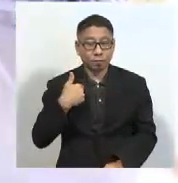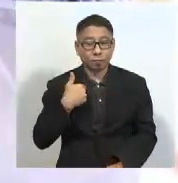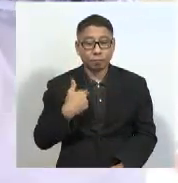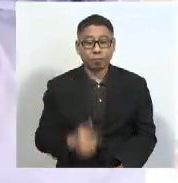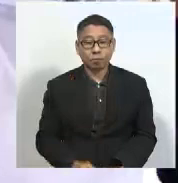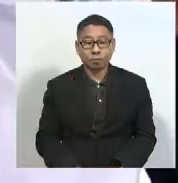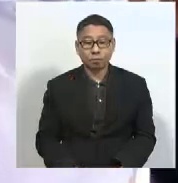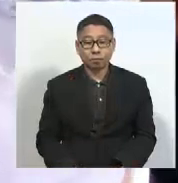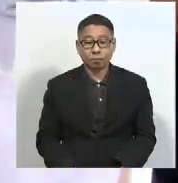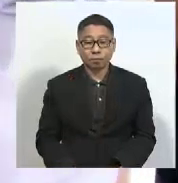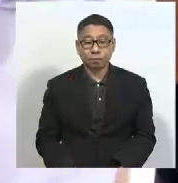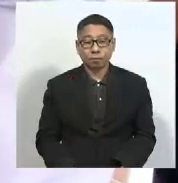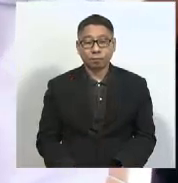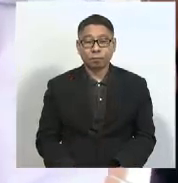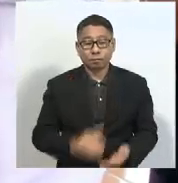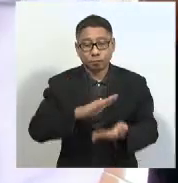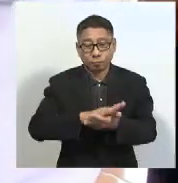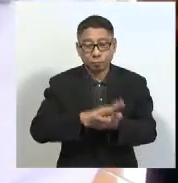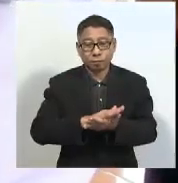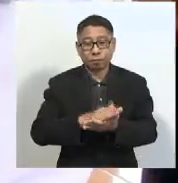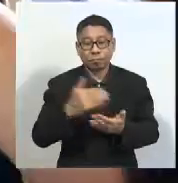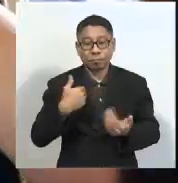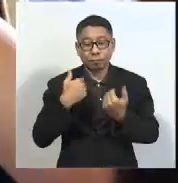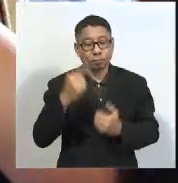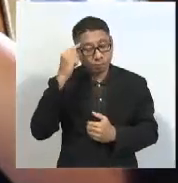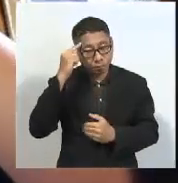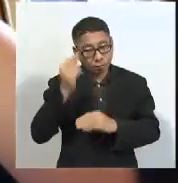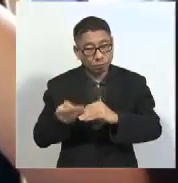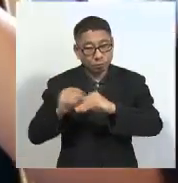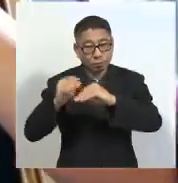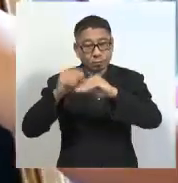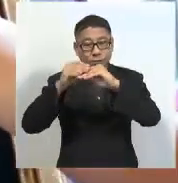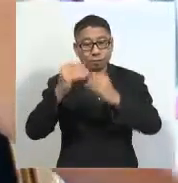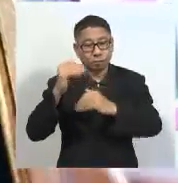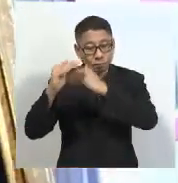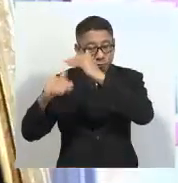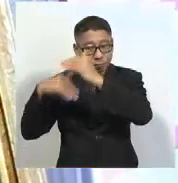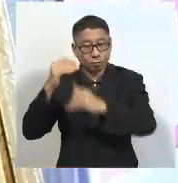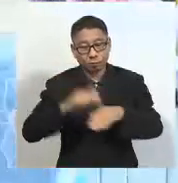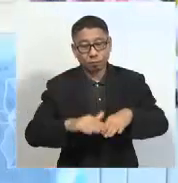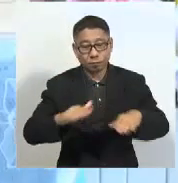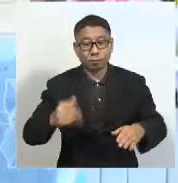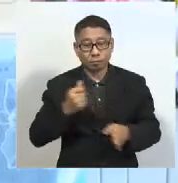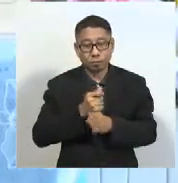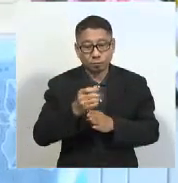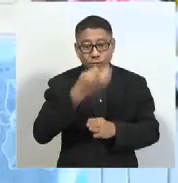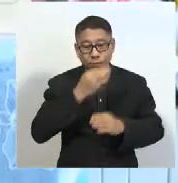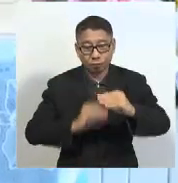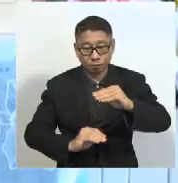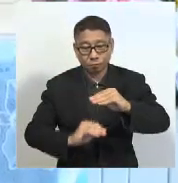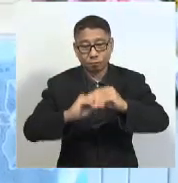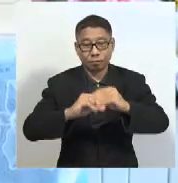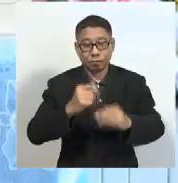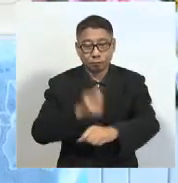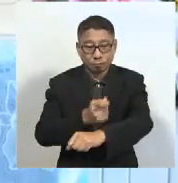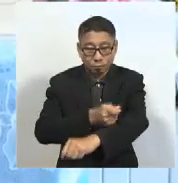ค่ะทางโรงเรียนจึงได้มีการคิดต่อยอดเพื่อที่จะพัฒนาให้เด็กๆได้มีอาชีพเสริมแล้ว